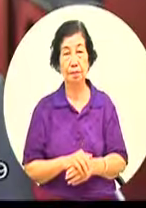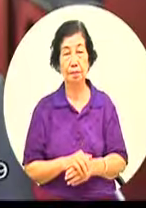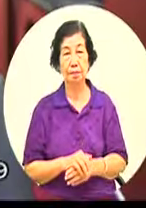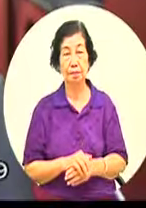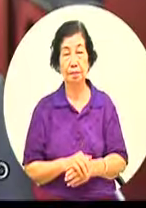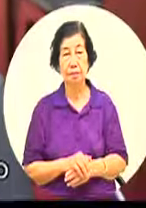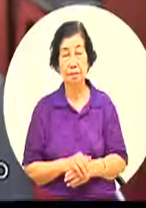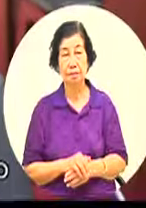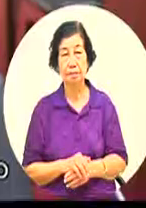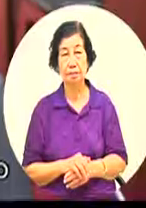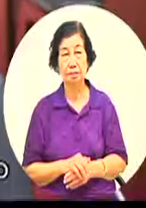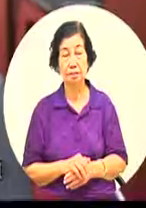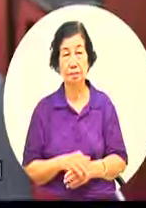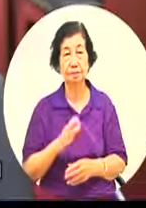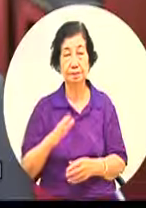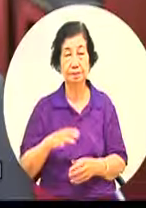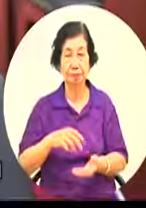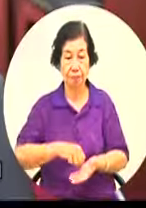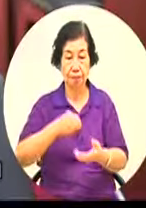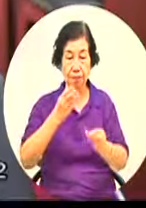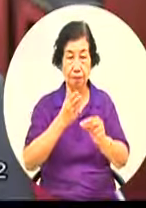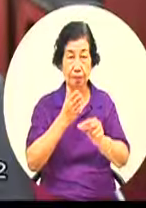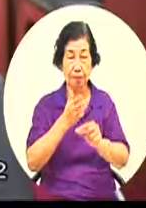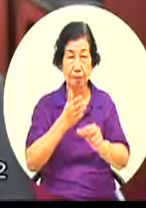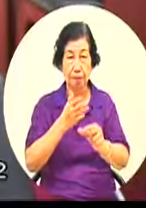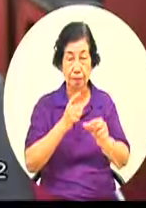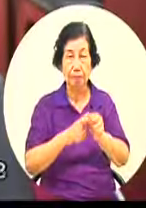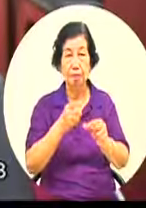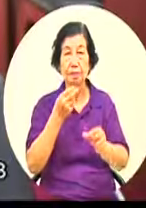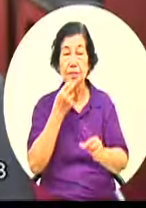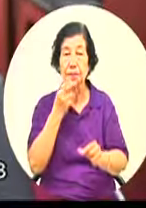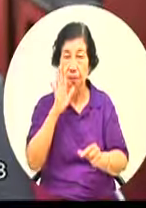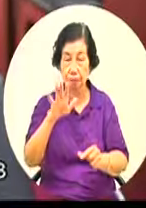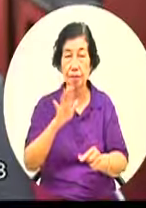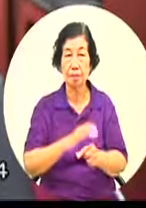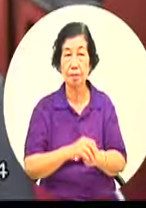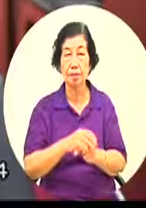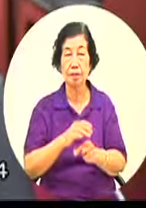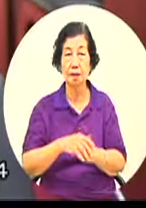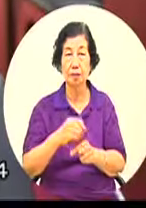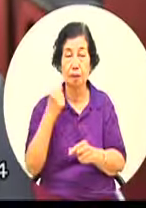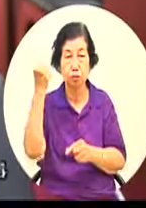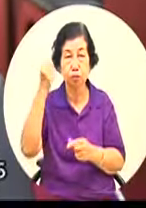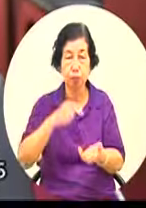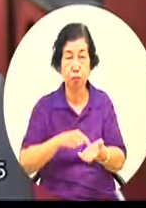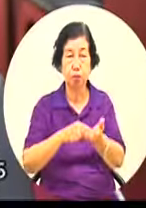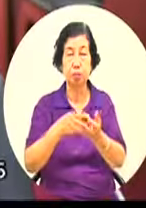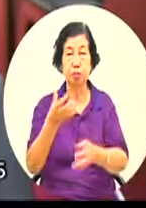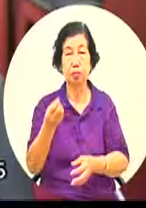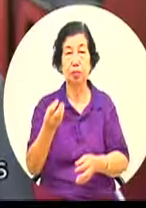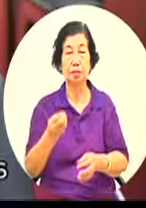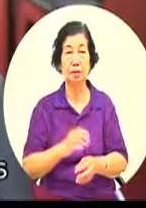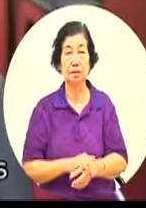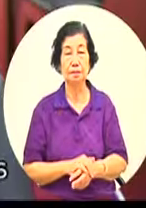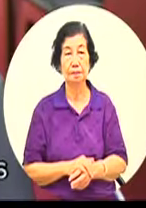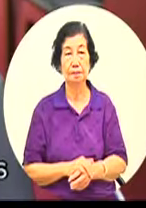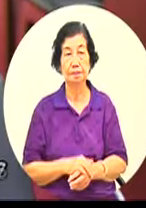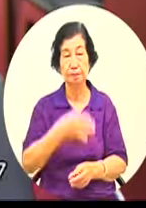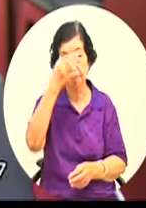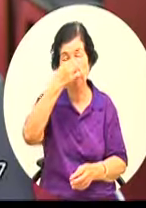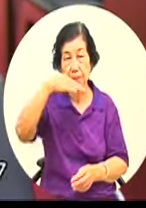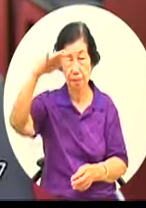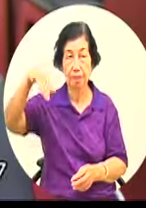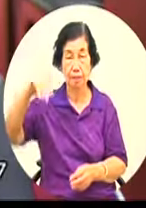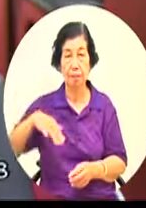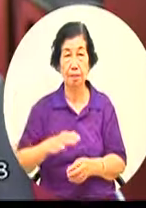案去中央，不晓得为什么没有争取到。那我觉得好可惜，凤山真的快将近